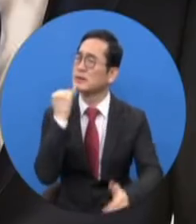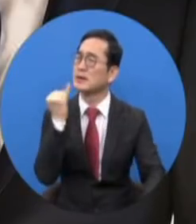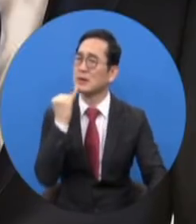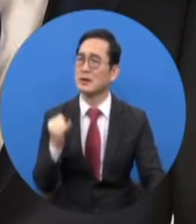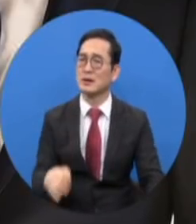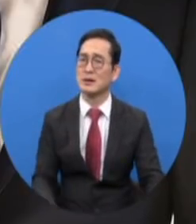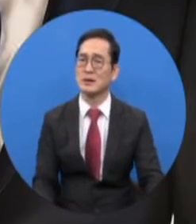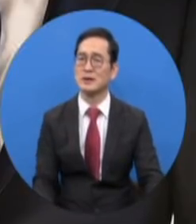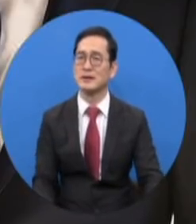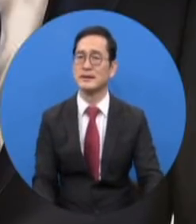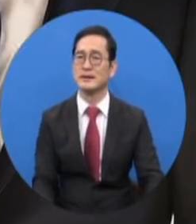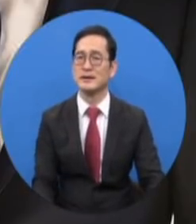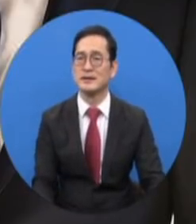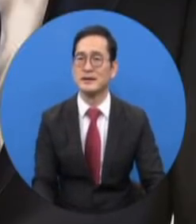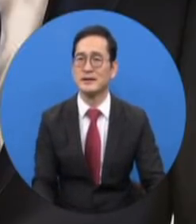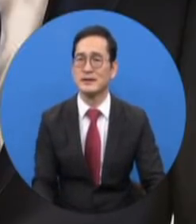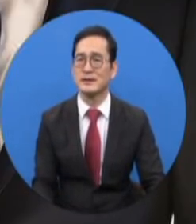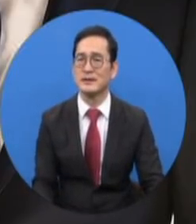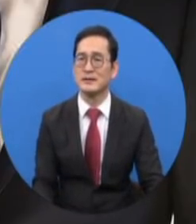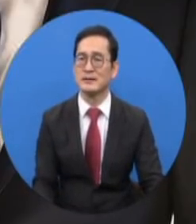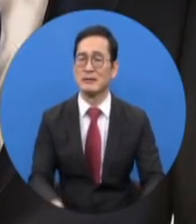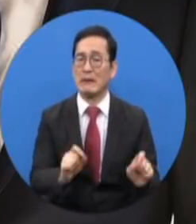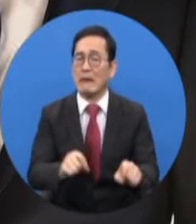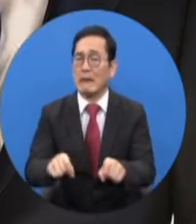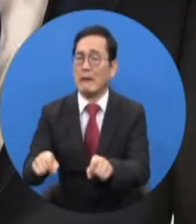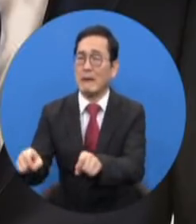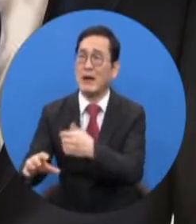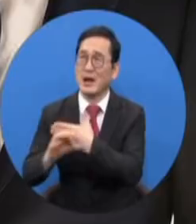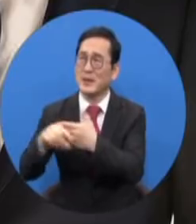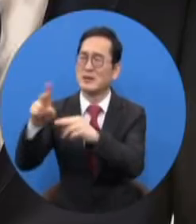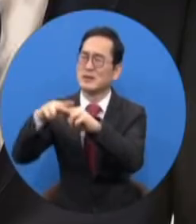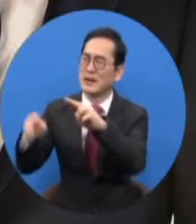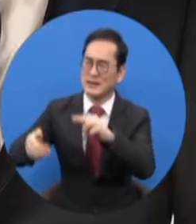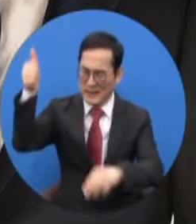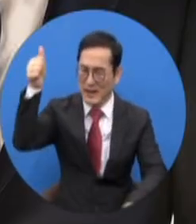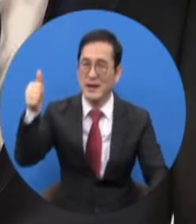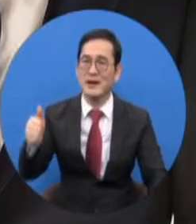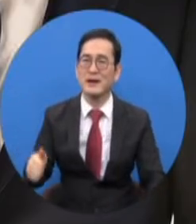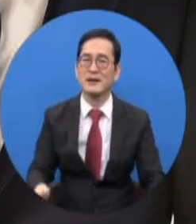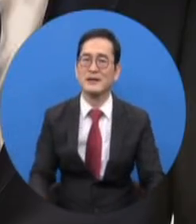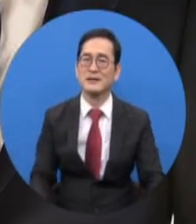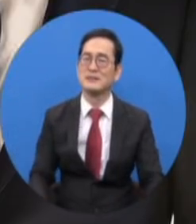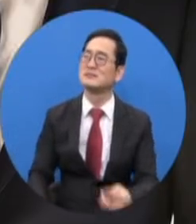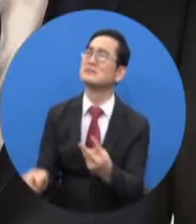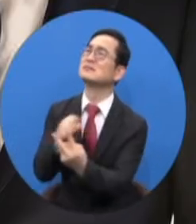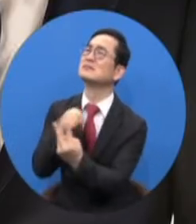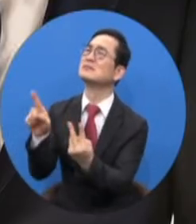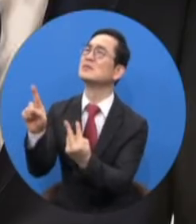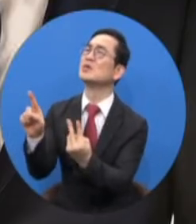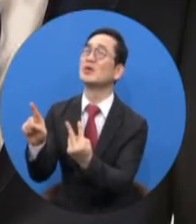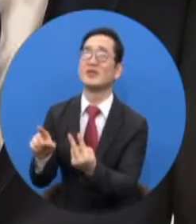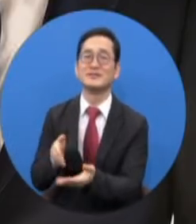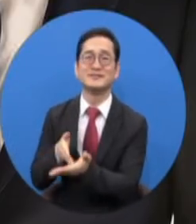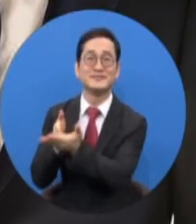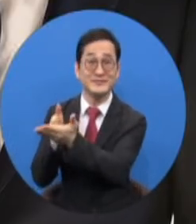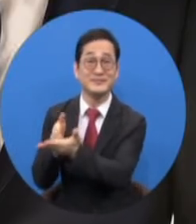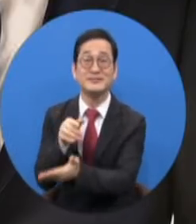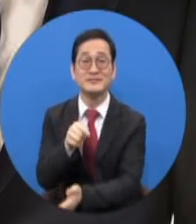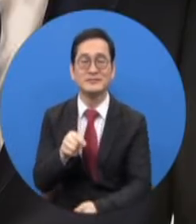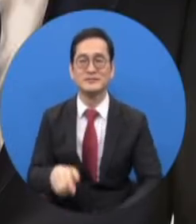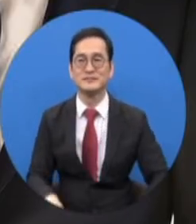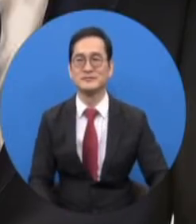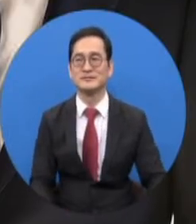하지만 지금처럼 질질 끌고 아무것도 안 할 거면 있을 필요 없지 않느냐라는 촉구인 겁니다. 이에